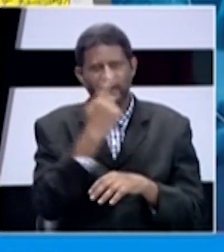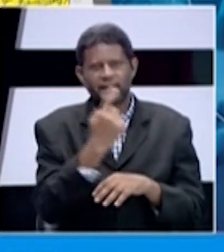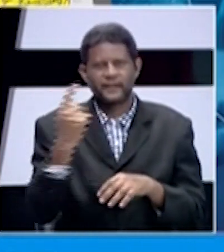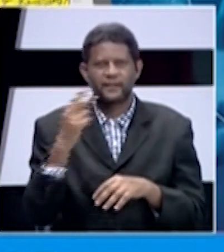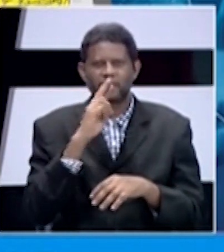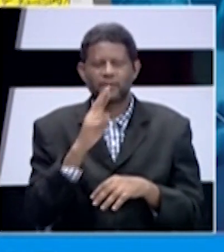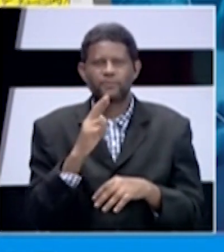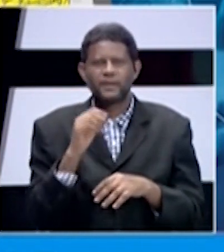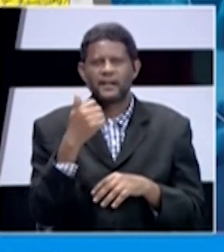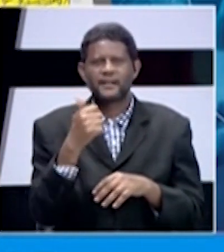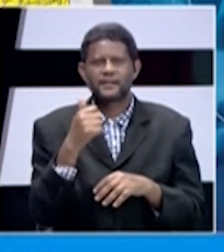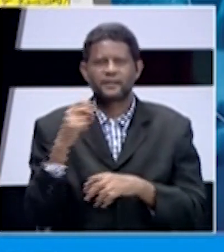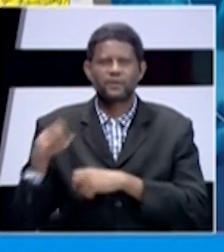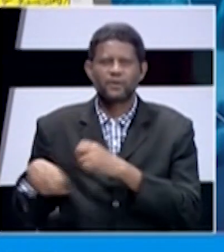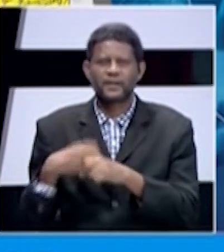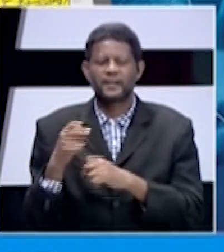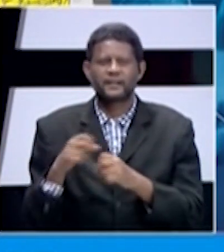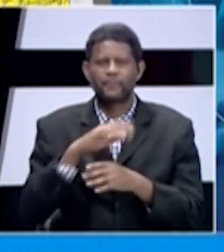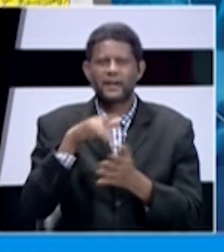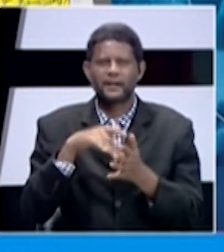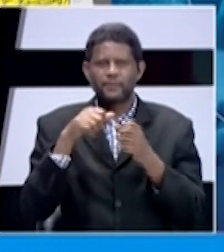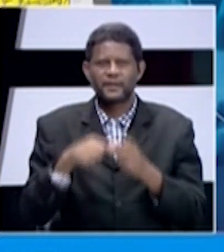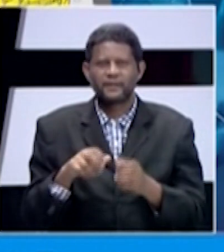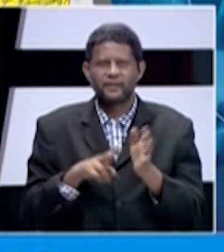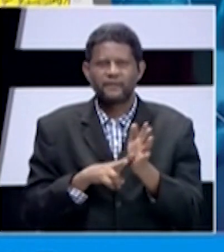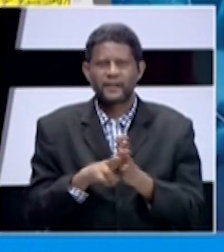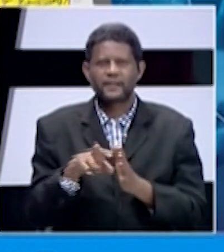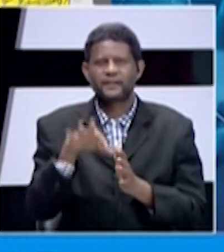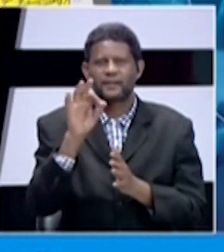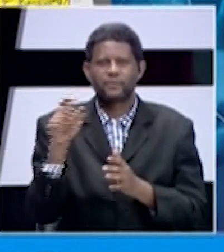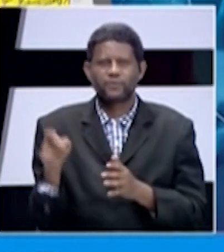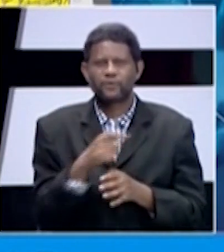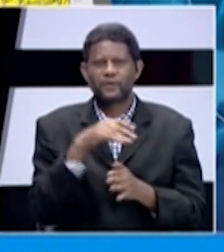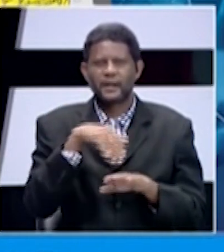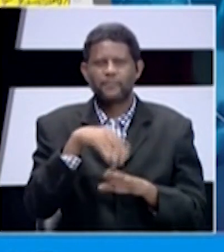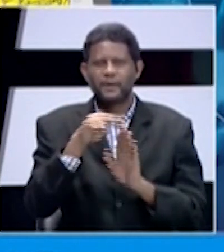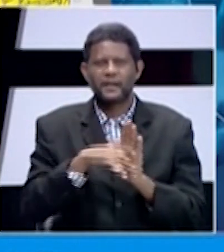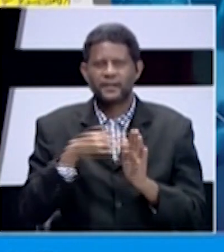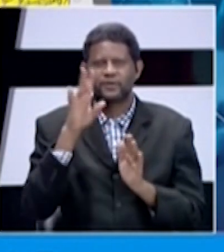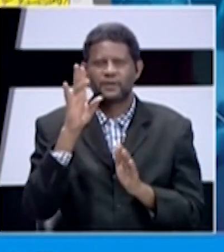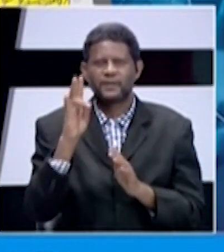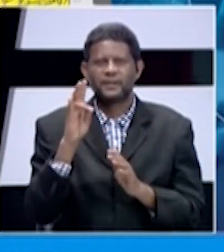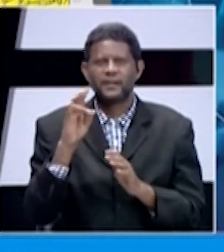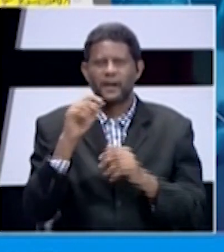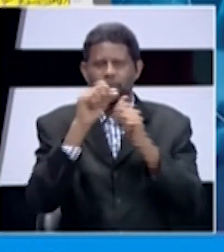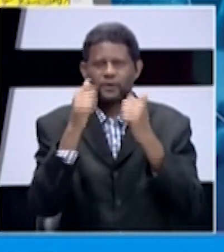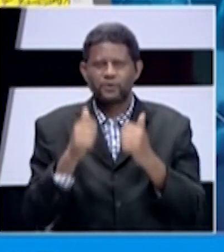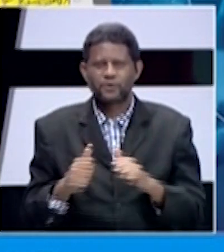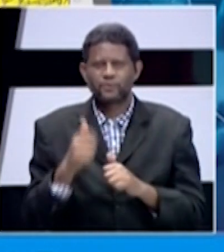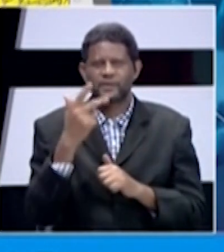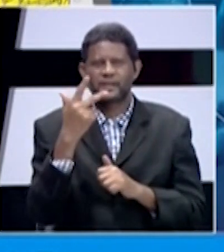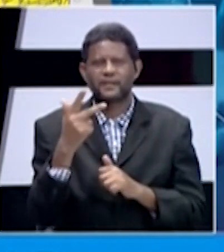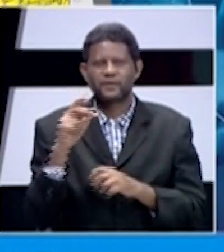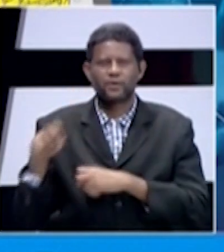እዮም። 10 ወገናት ኣብ መወሸም ማእኸል ቫይረስ ኮሮና ዝተረኸቦም ኮይኖም ኣብ መቐለ 7፣ ኣብ ኣክሱም ድማ